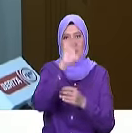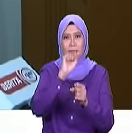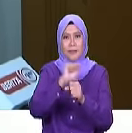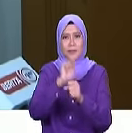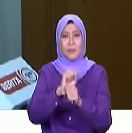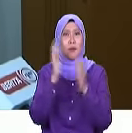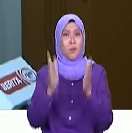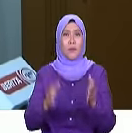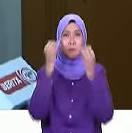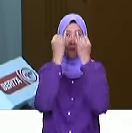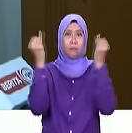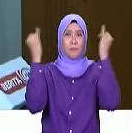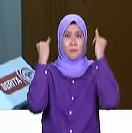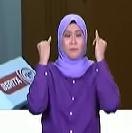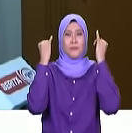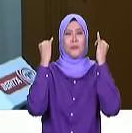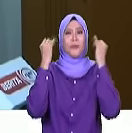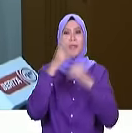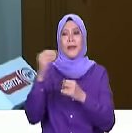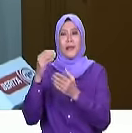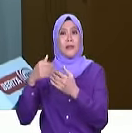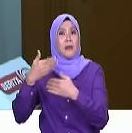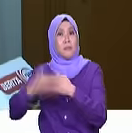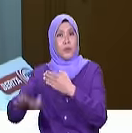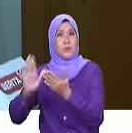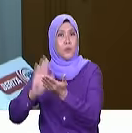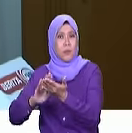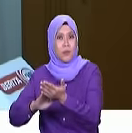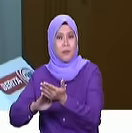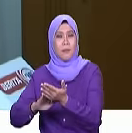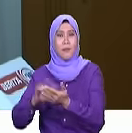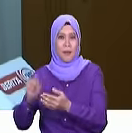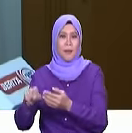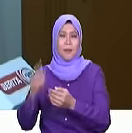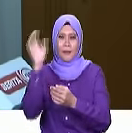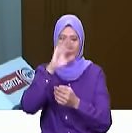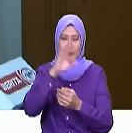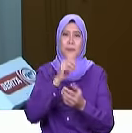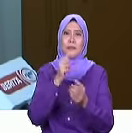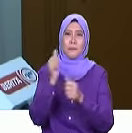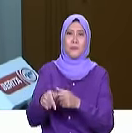kalangan graduan dan juga school level lah yang menamatkan